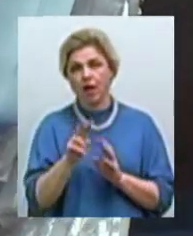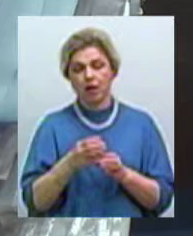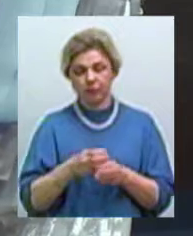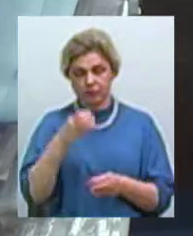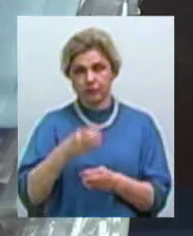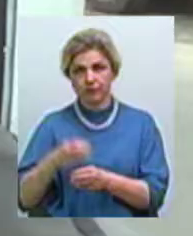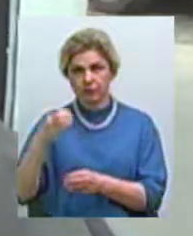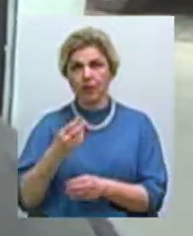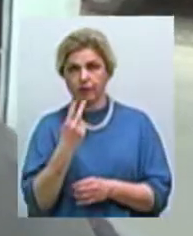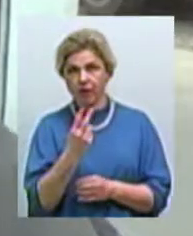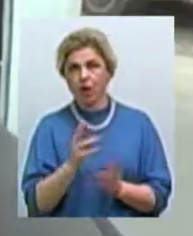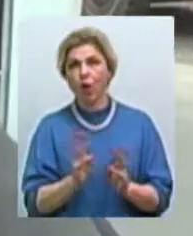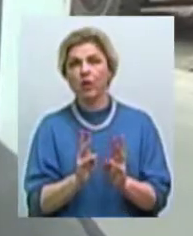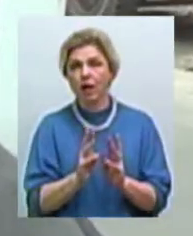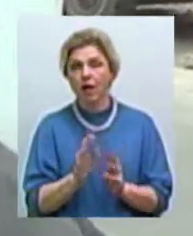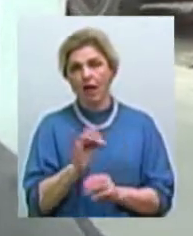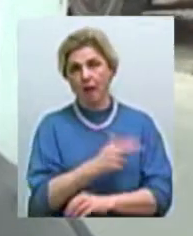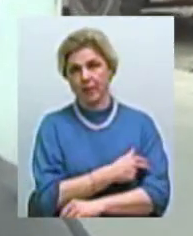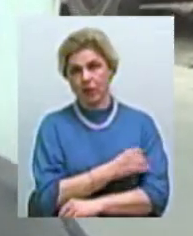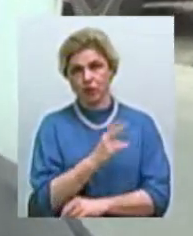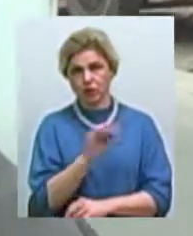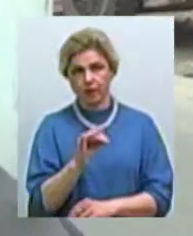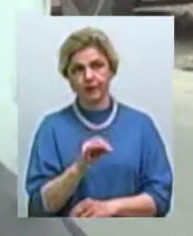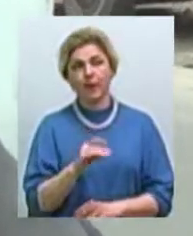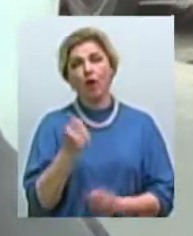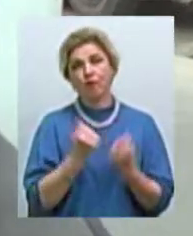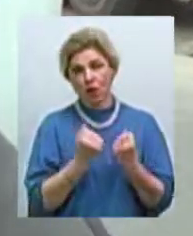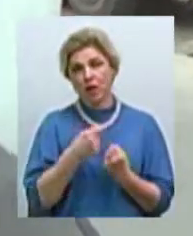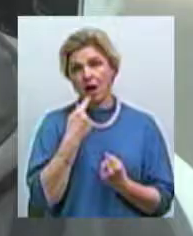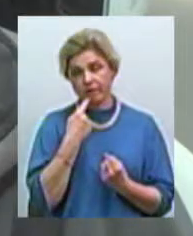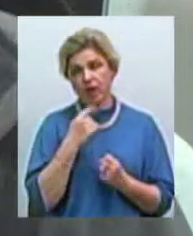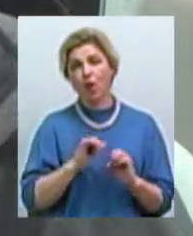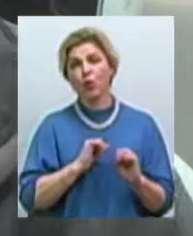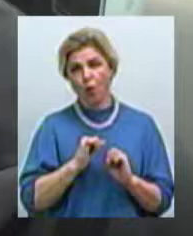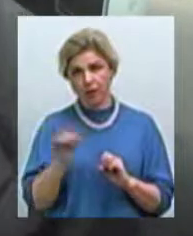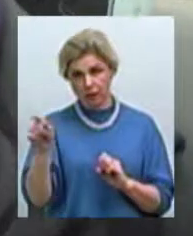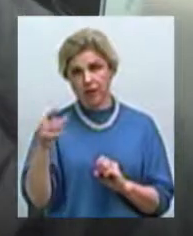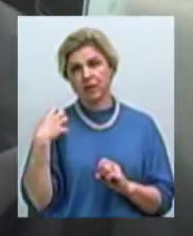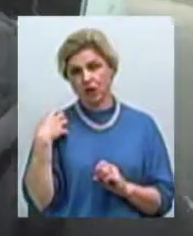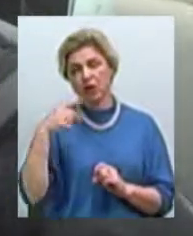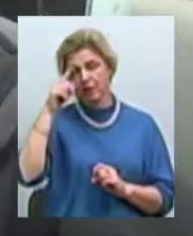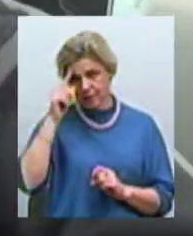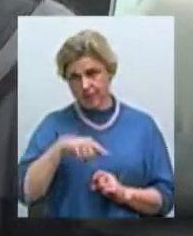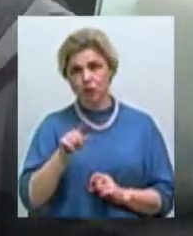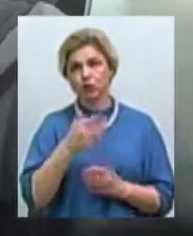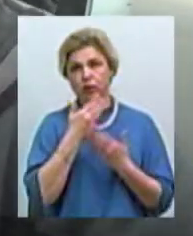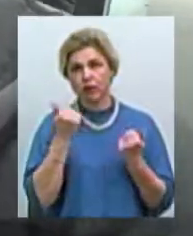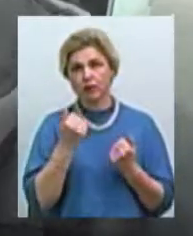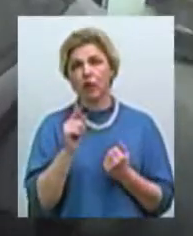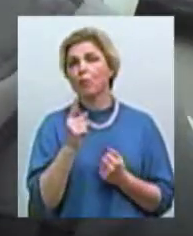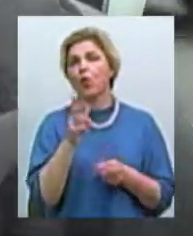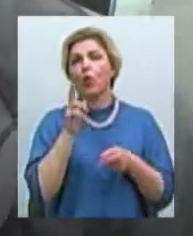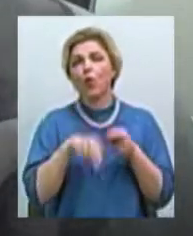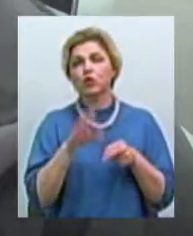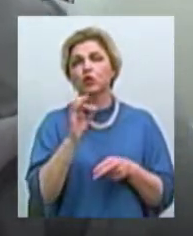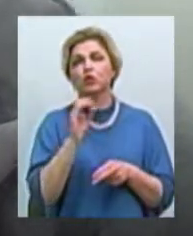Водій Сергій Богдан говорить, керівництво фірми попереджено про відсутність вогнегасників. Ну, строк придатності